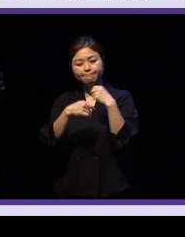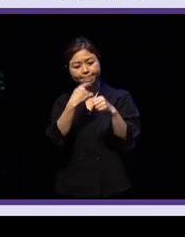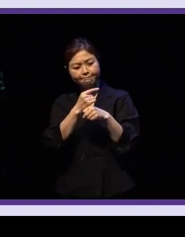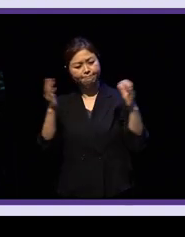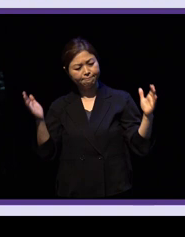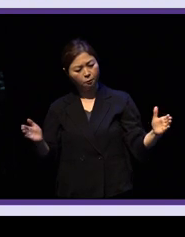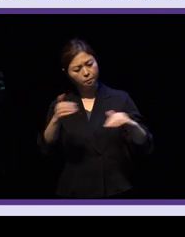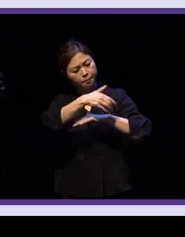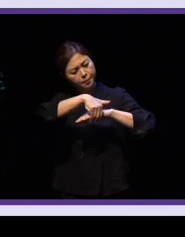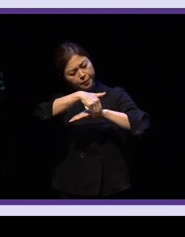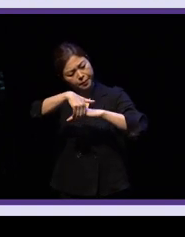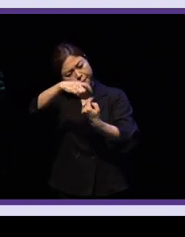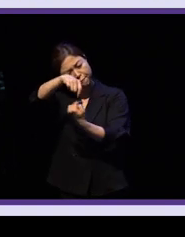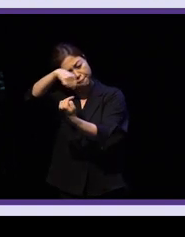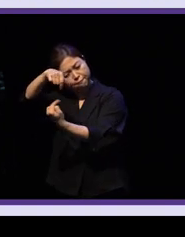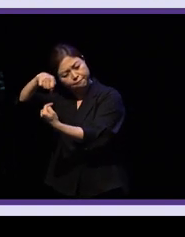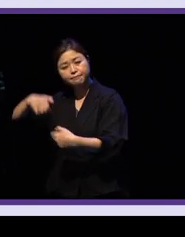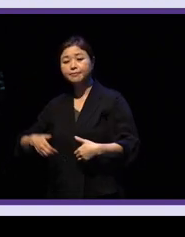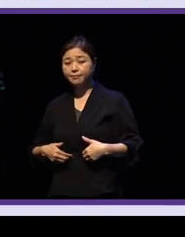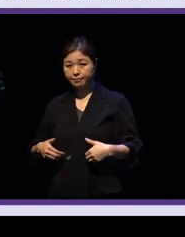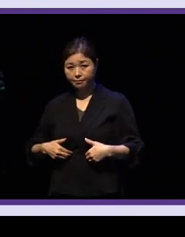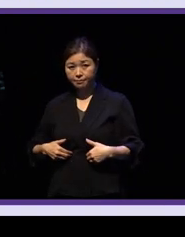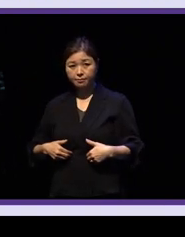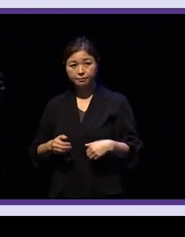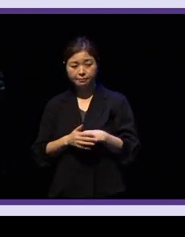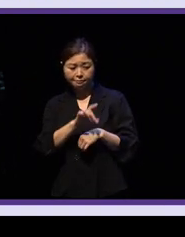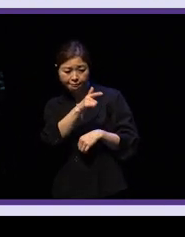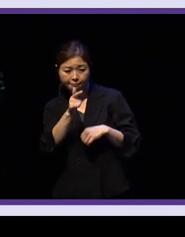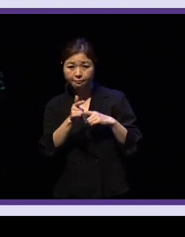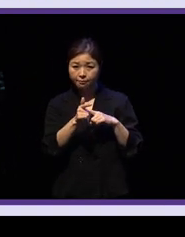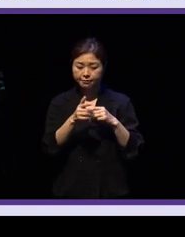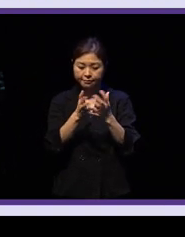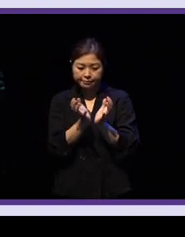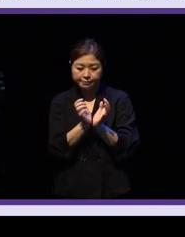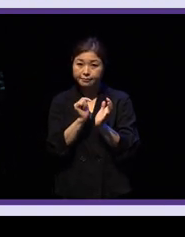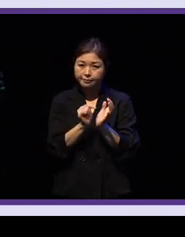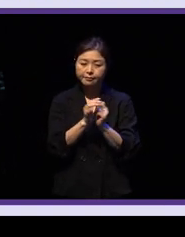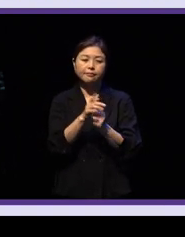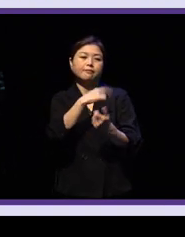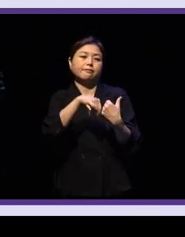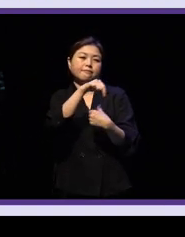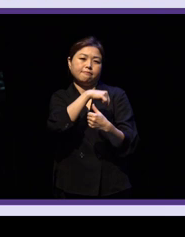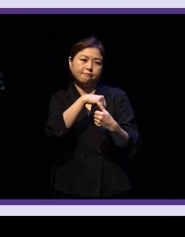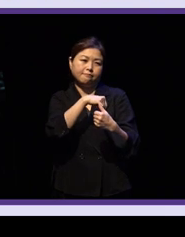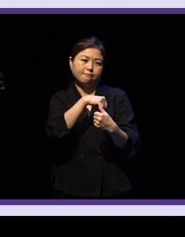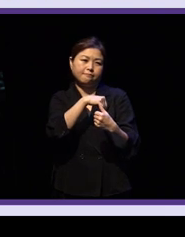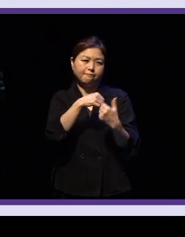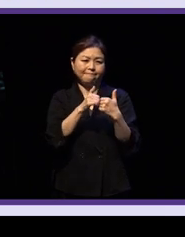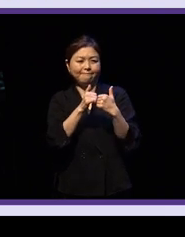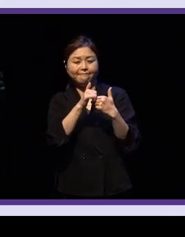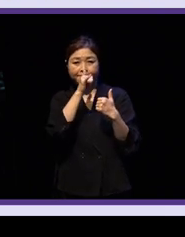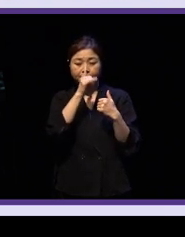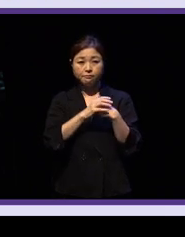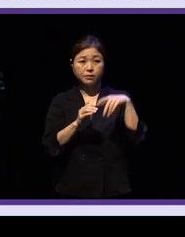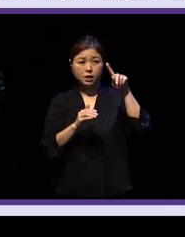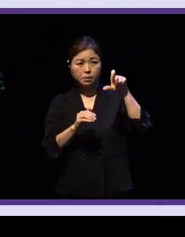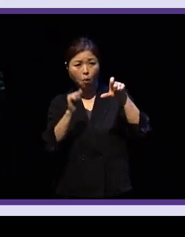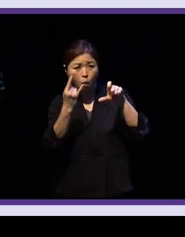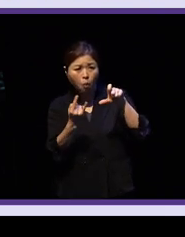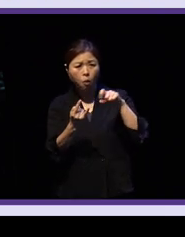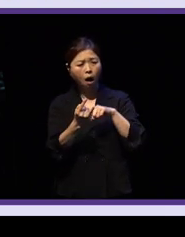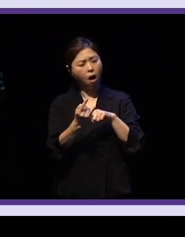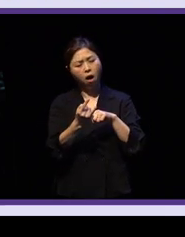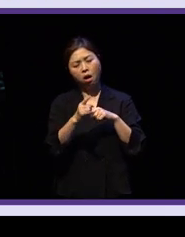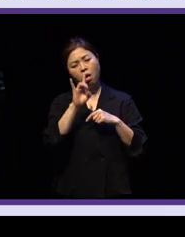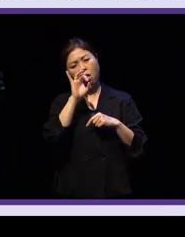연간 또 스케줄로 진행을 해야 되는 사업인만큼 여러가지 단체의 어떤 여건상 조금 15회차를 채우기가